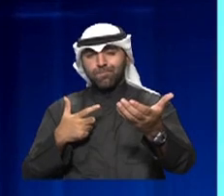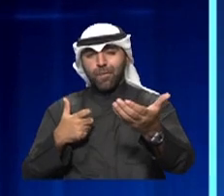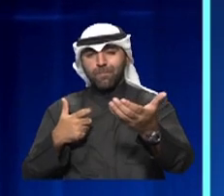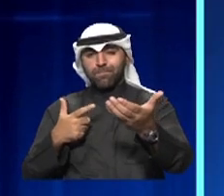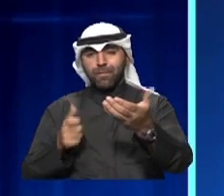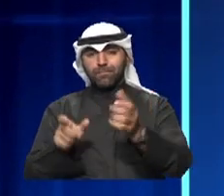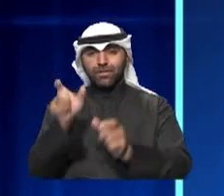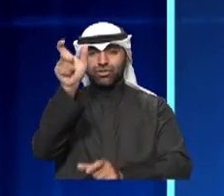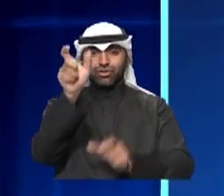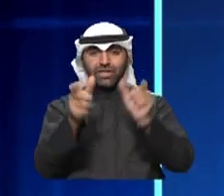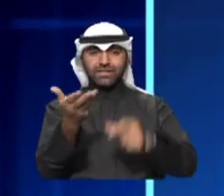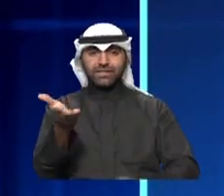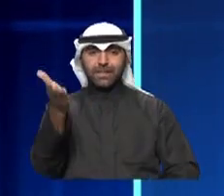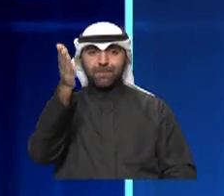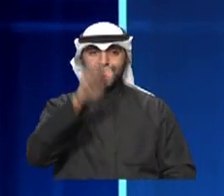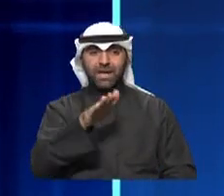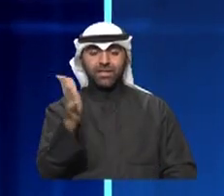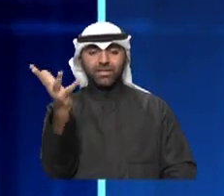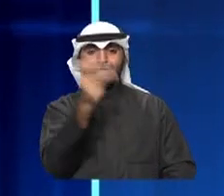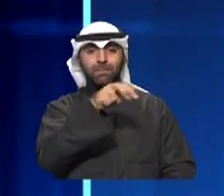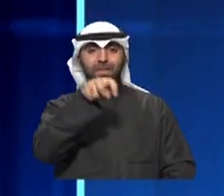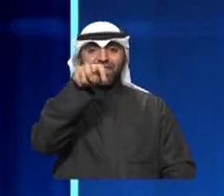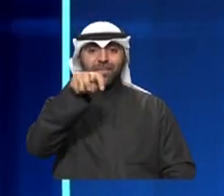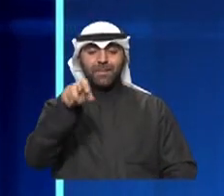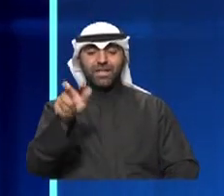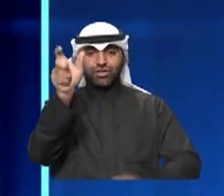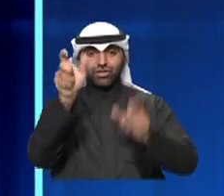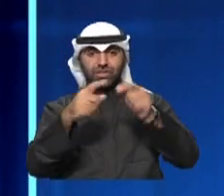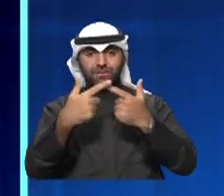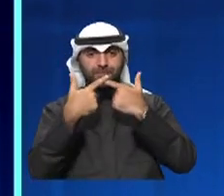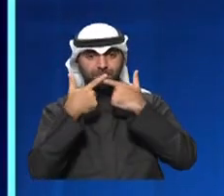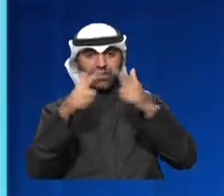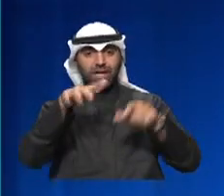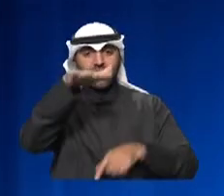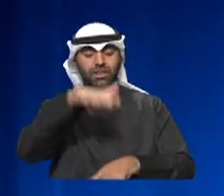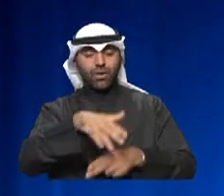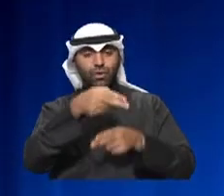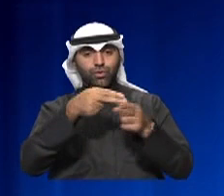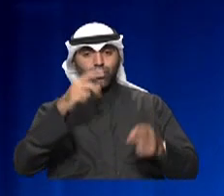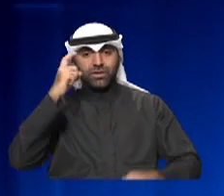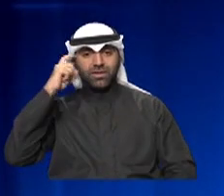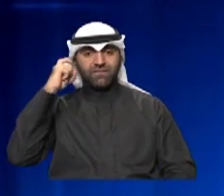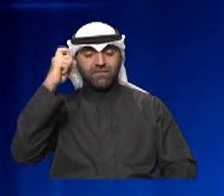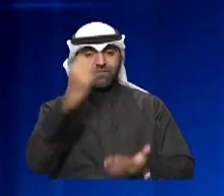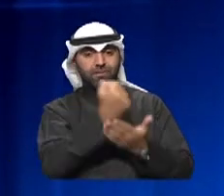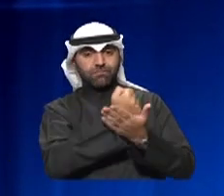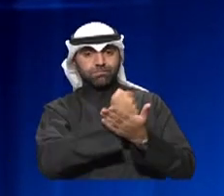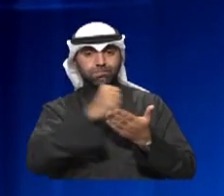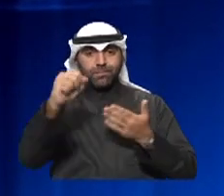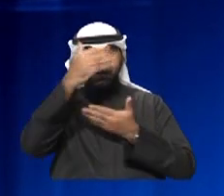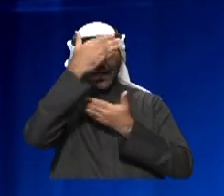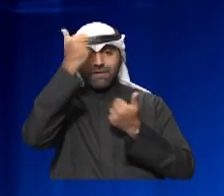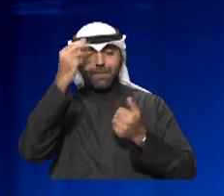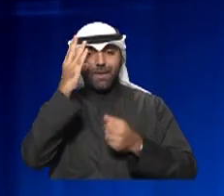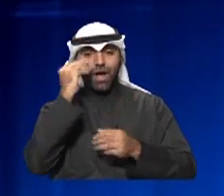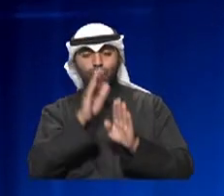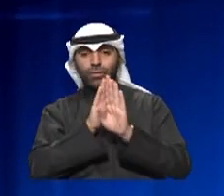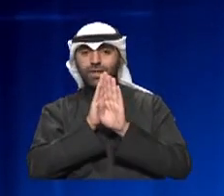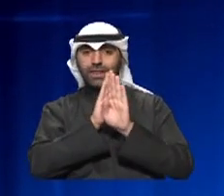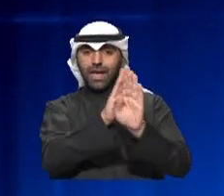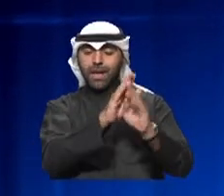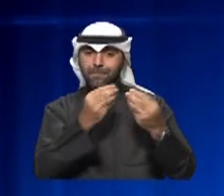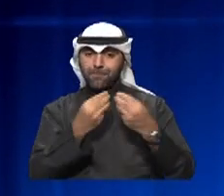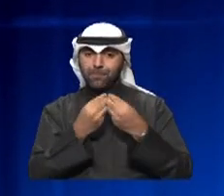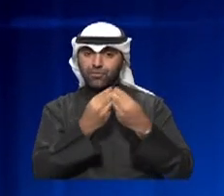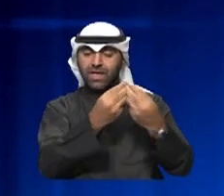بيان لها عن موقف دولة الكويت المبدئي والثابت المناهض للعنف والإرهاب، معربة عن خالص